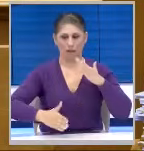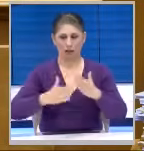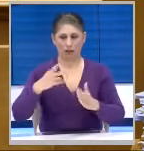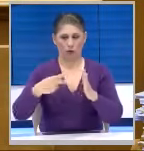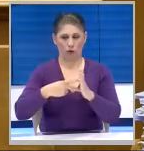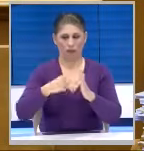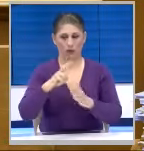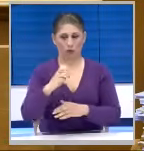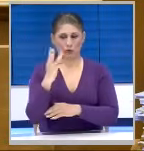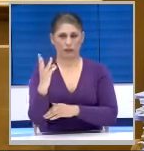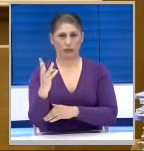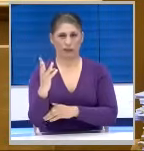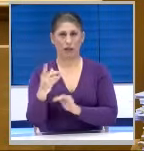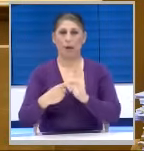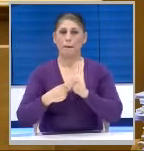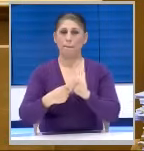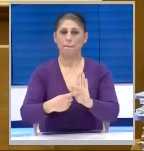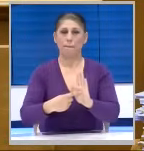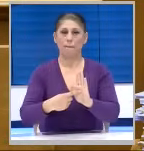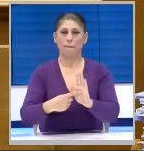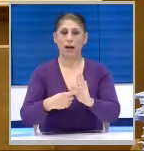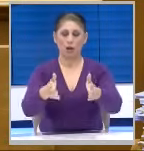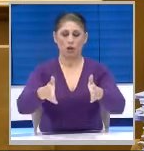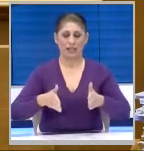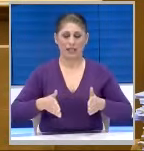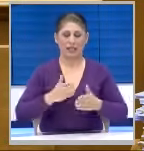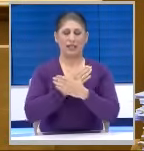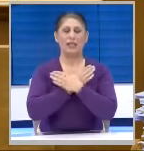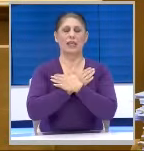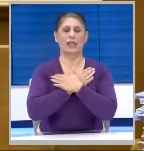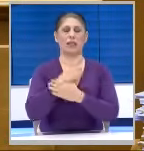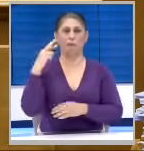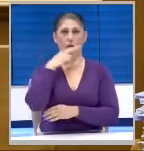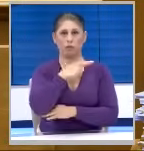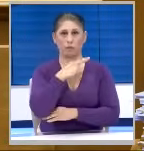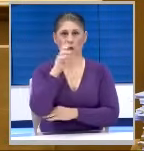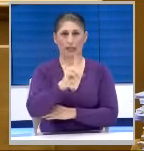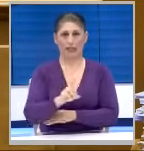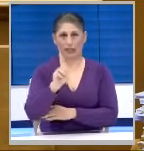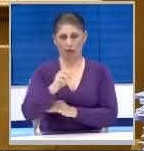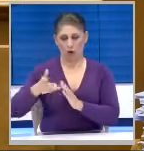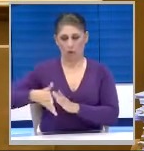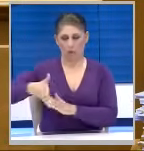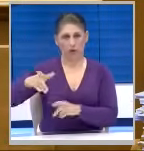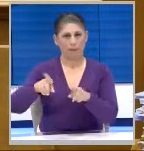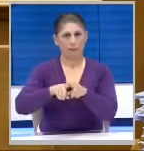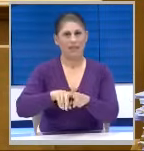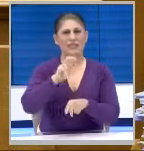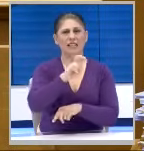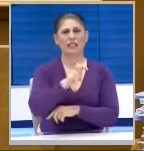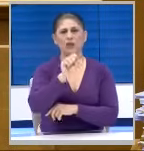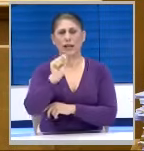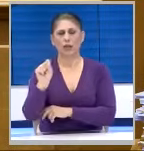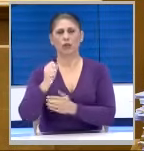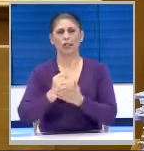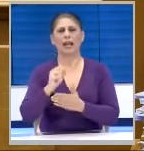που λέει το παρόν στην κηδεία δίνει ο πρωθυπουργός κυριάκος μητσοτάκης καθώς και ο χρήστος σταϊκούρας και γιάννης οικονόμου